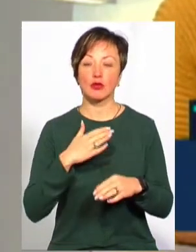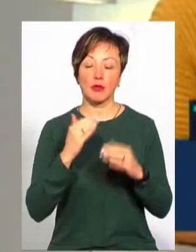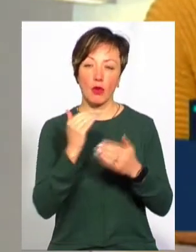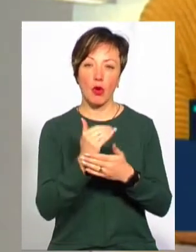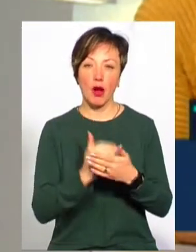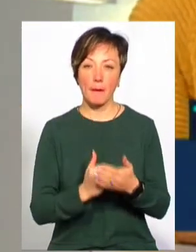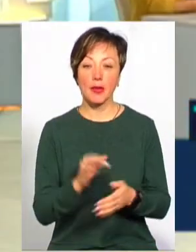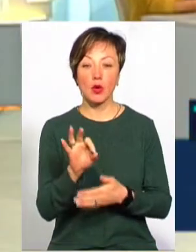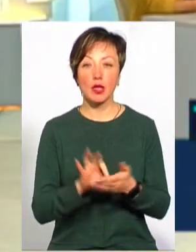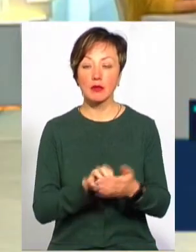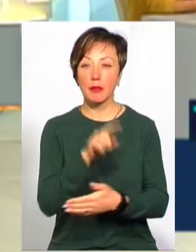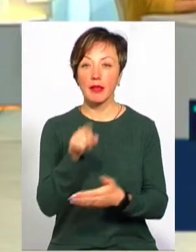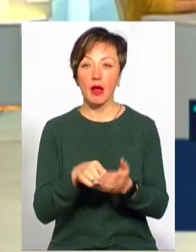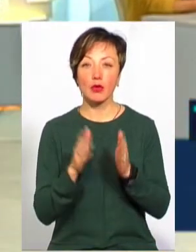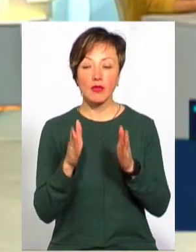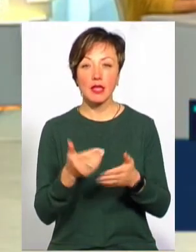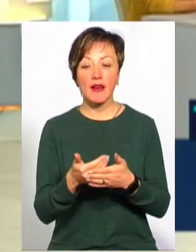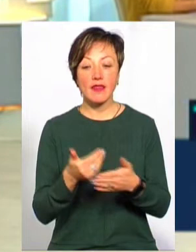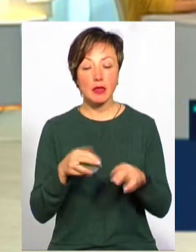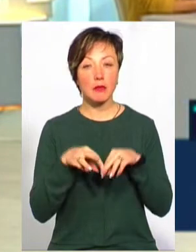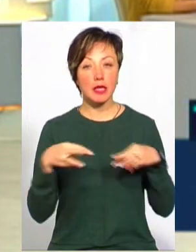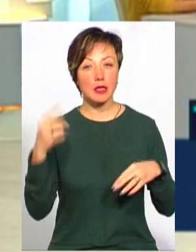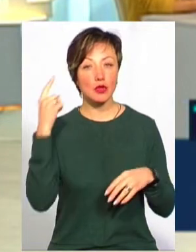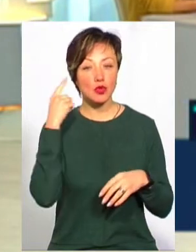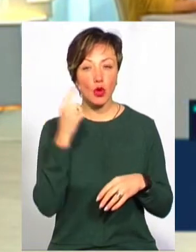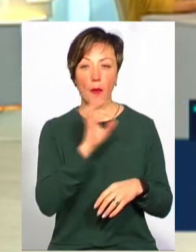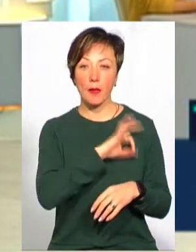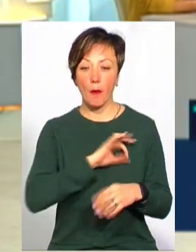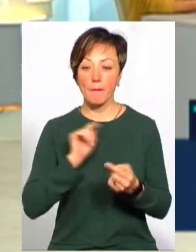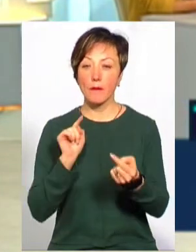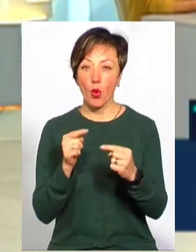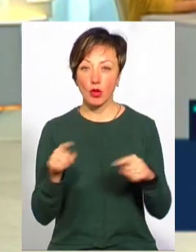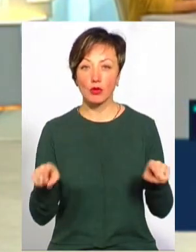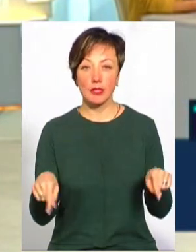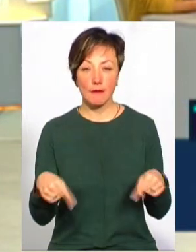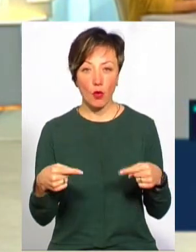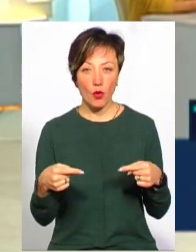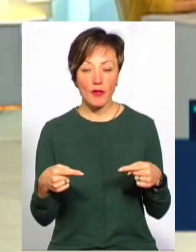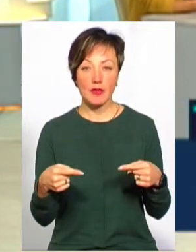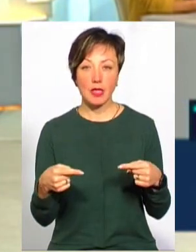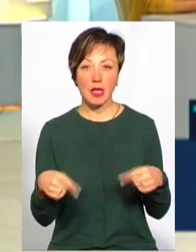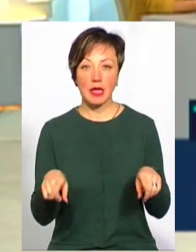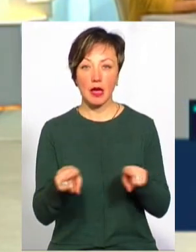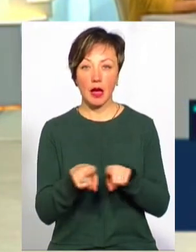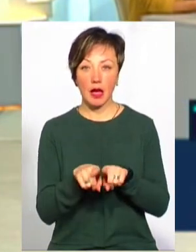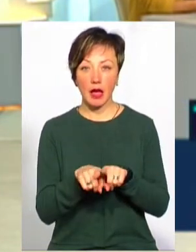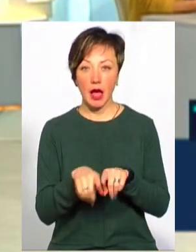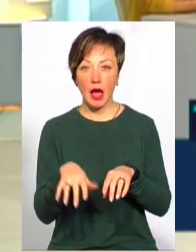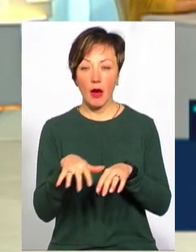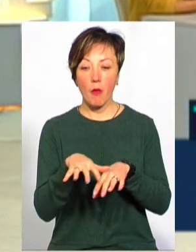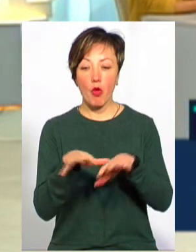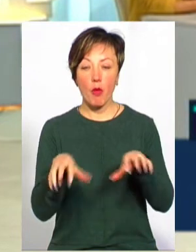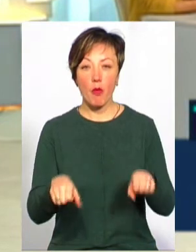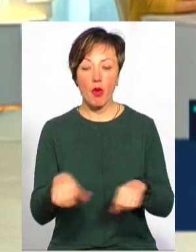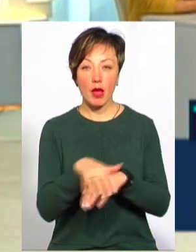Пане Геннадію, одразу питання про вас. Від міністра чули, що профспілки проти того, щоб створювався такий ринок, монопольний